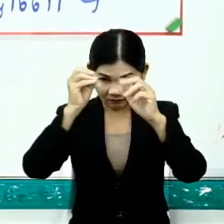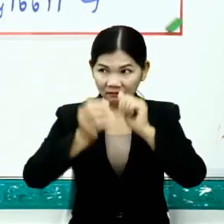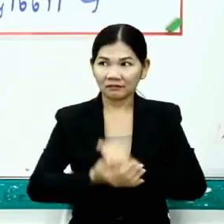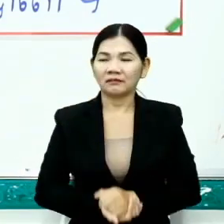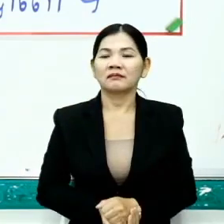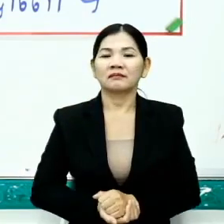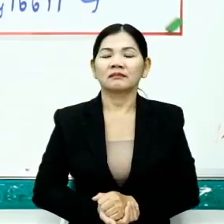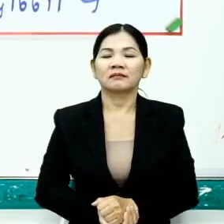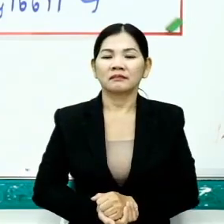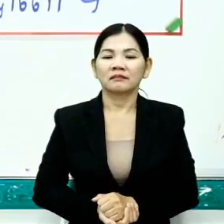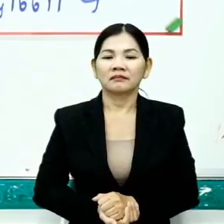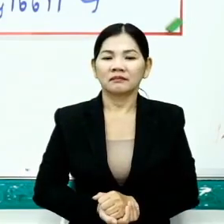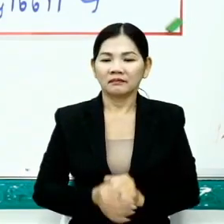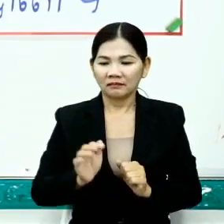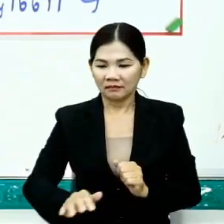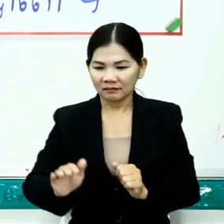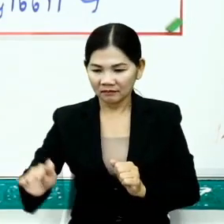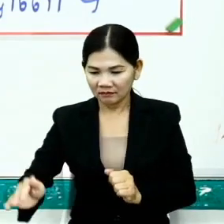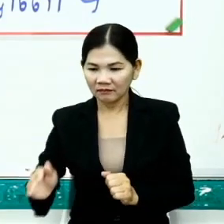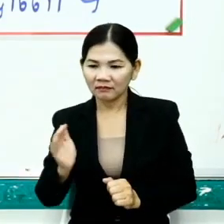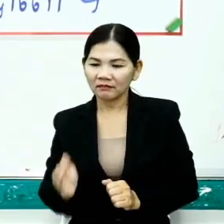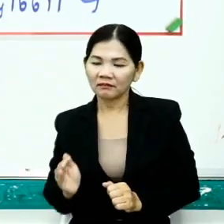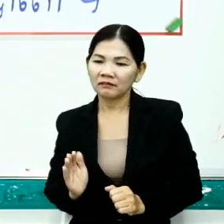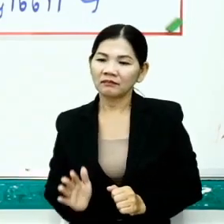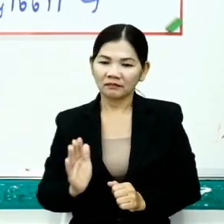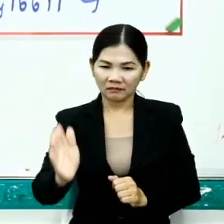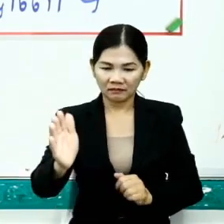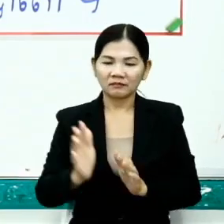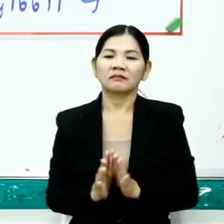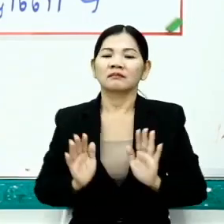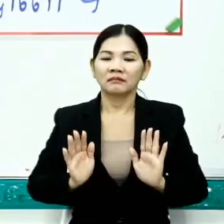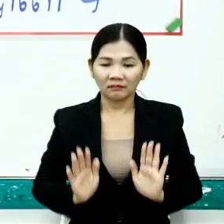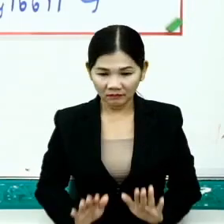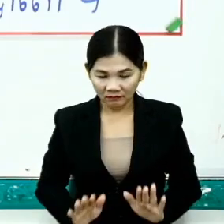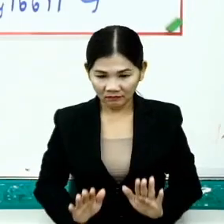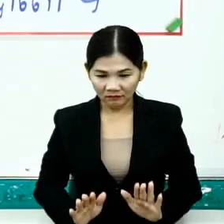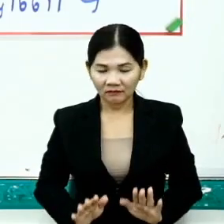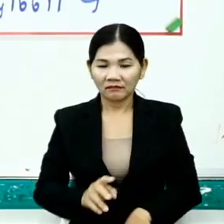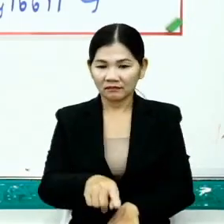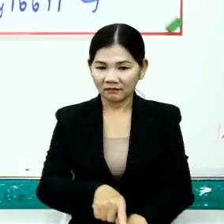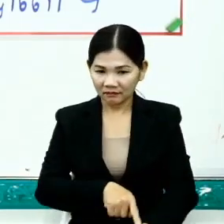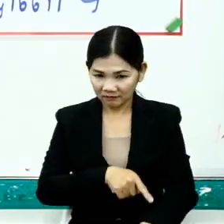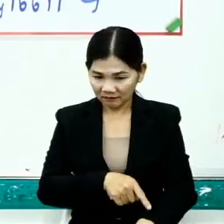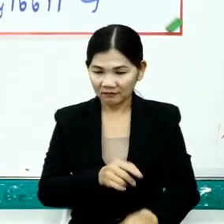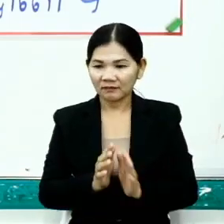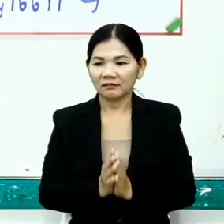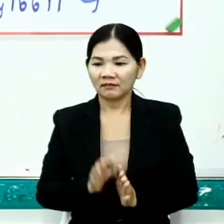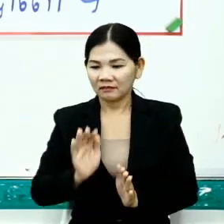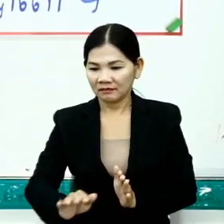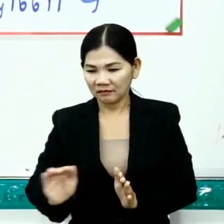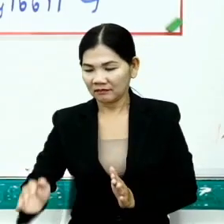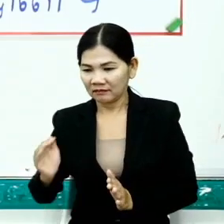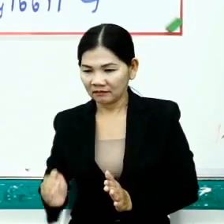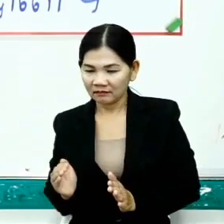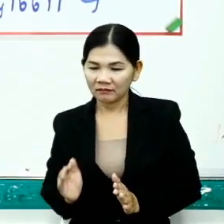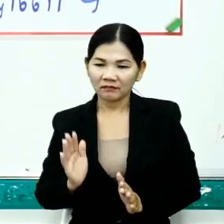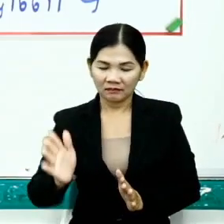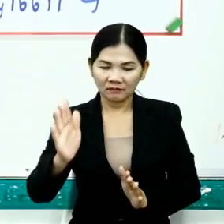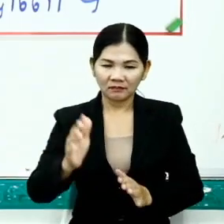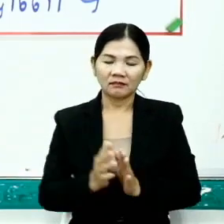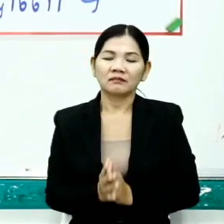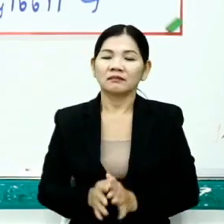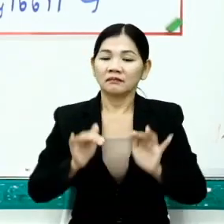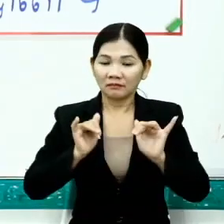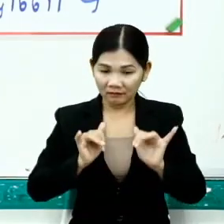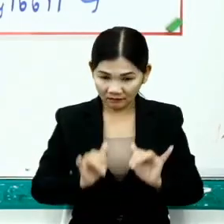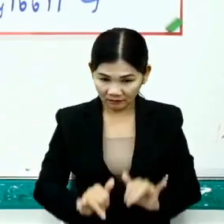ឡាកងកែបស្ទុះភ្លាមមិននៅយូកាអើងអើយកងកែបស្ទុះភ្លា